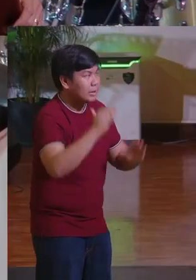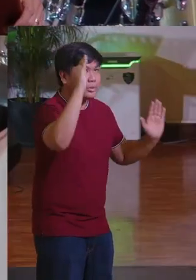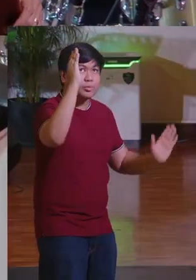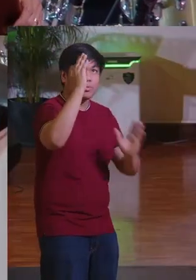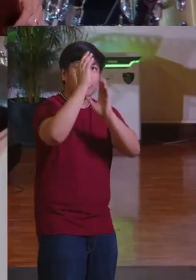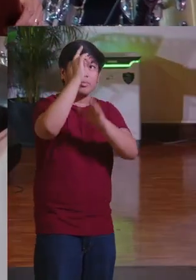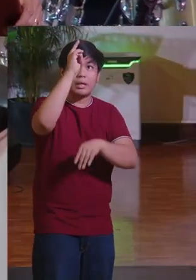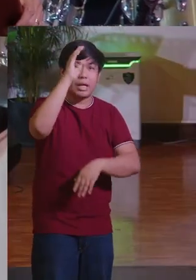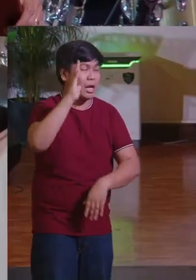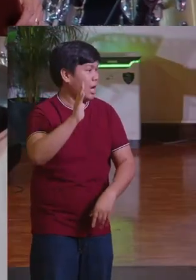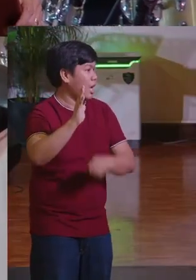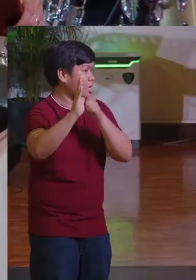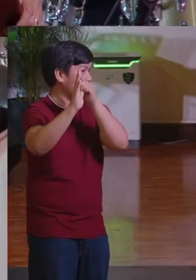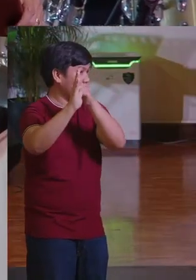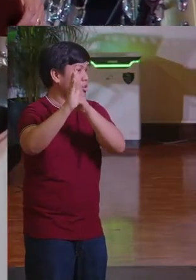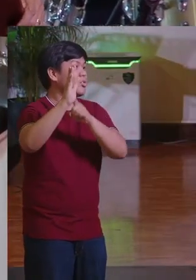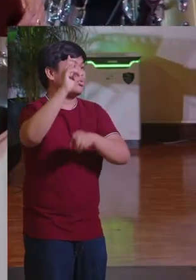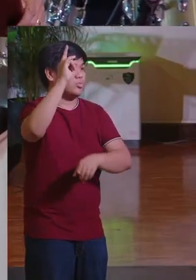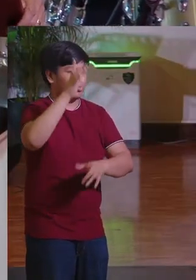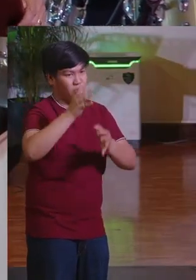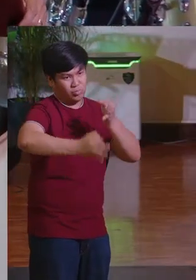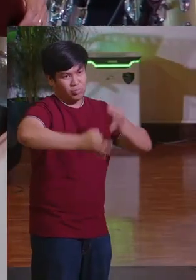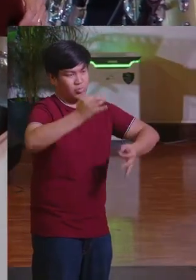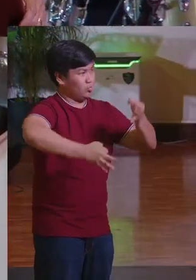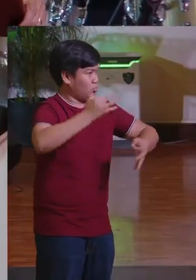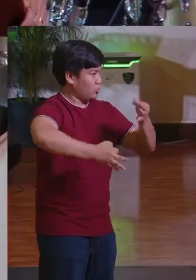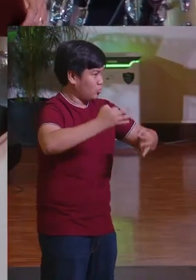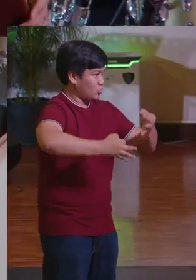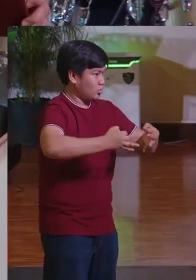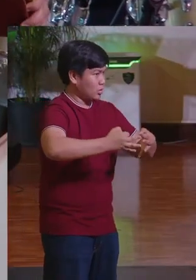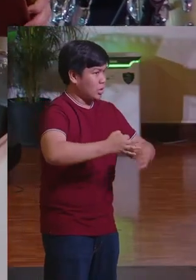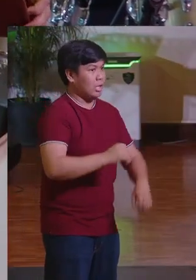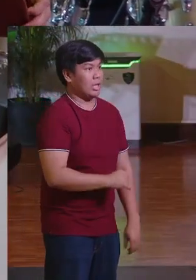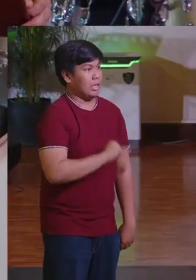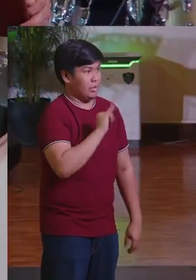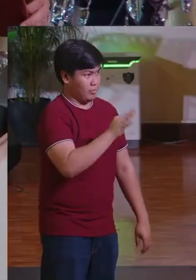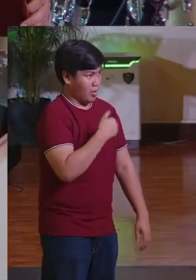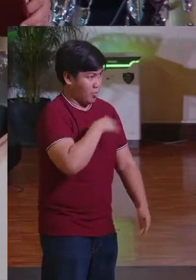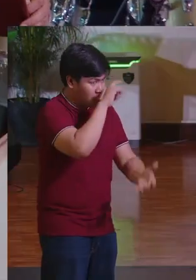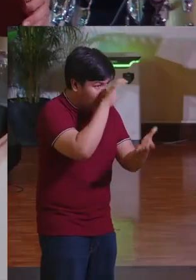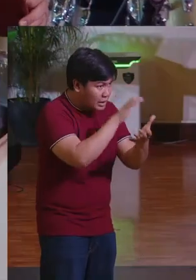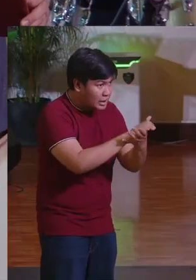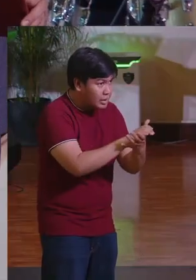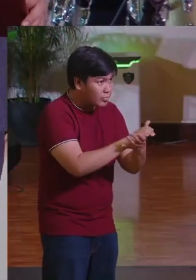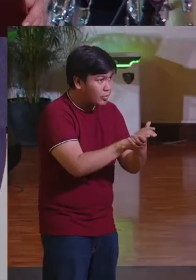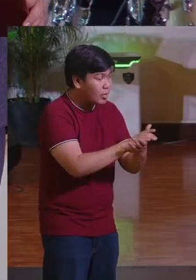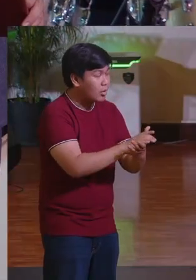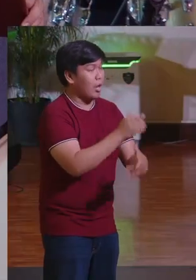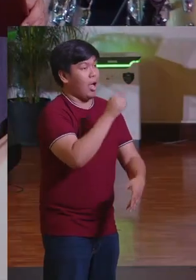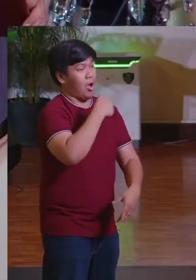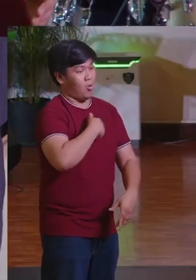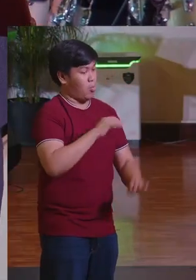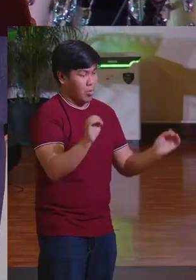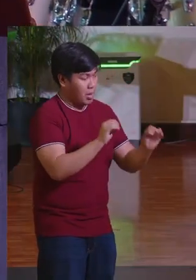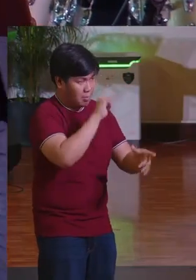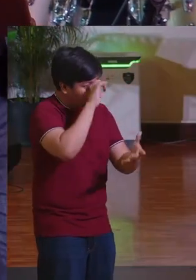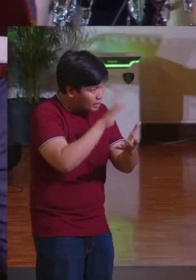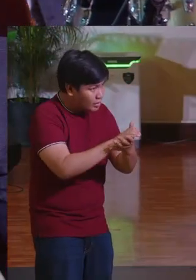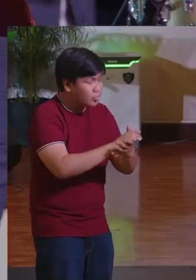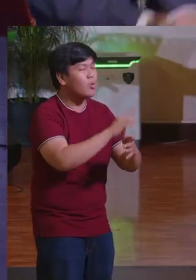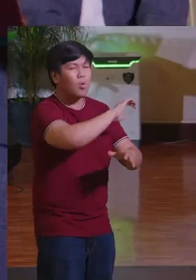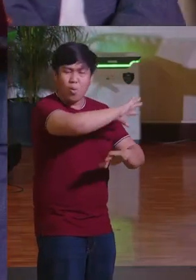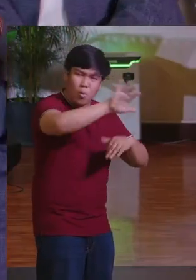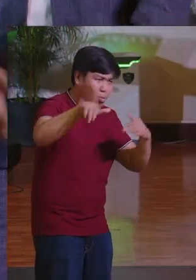Diyos, ang nag-iisang tunay na Diyos. Naniniwala man tayo o hindi sa Kanya, tayo haharap sa Kanya. At magbibigay